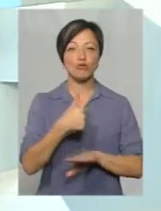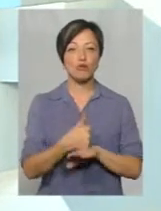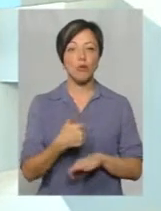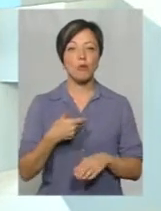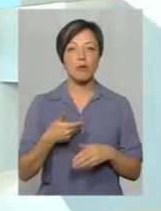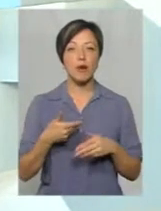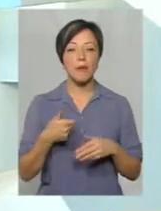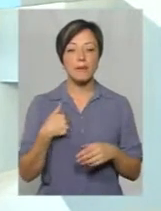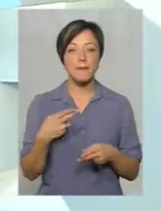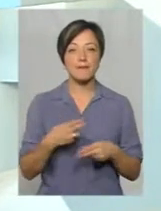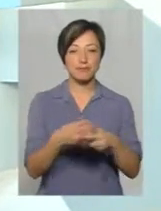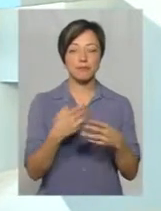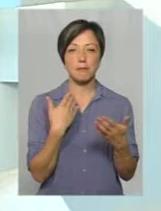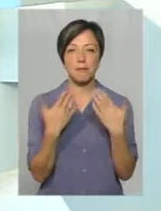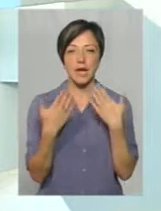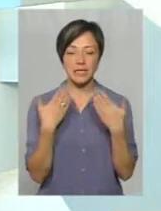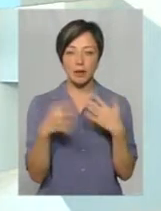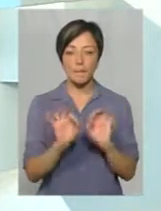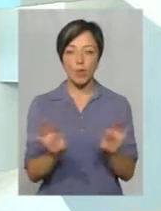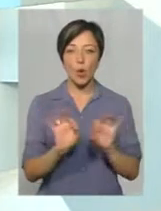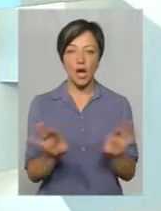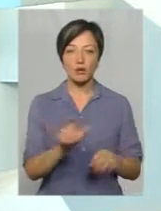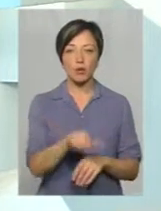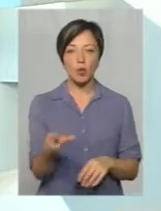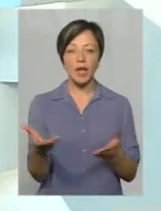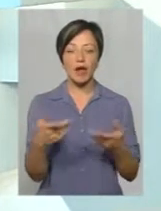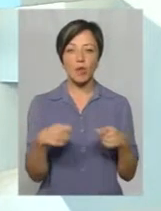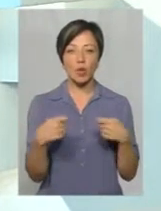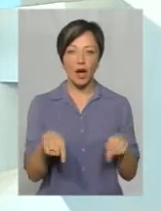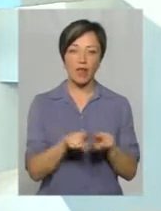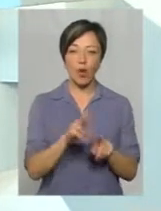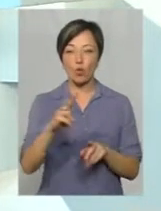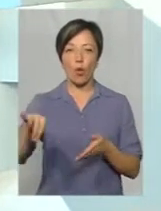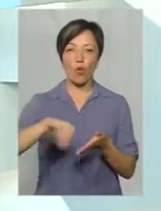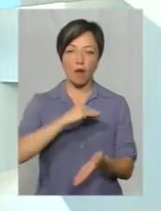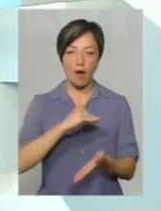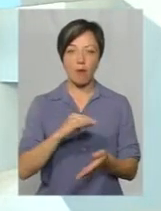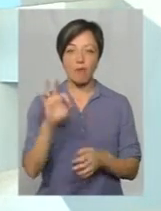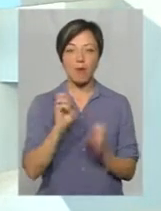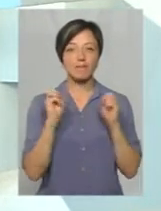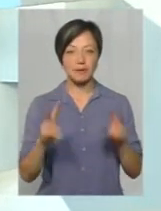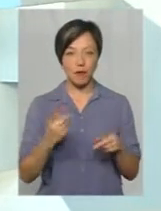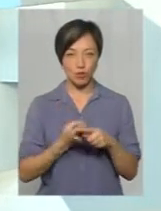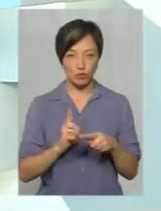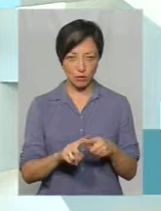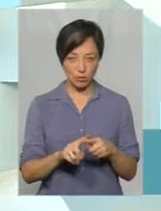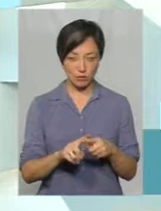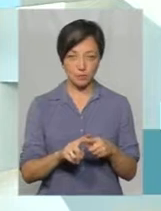ми ведемо профілактичні бесіди, пояснюємо людям, які продають, а також які купляють, про небезпеку,